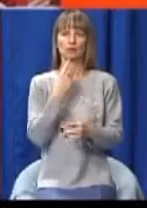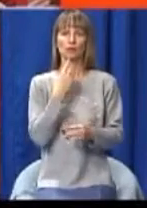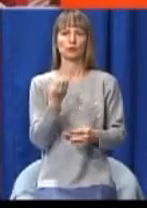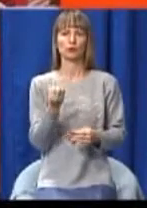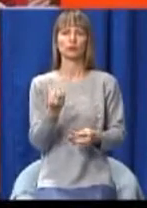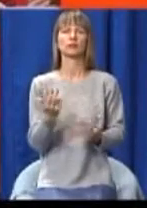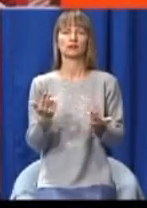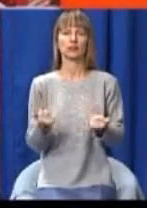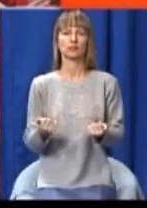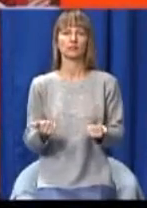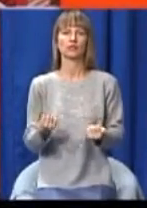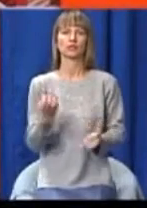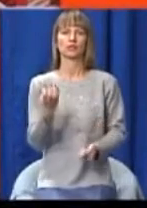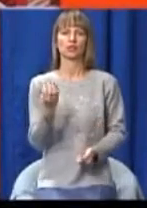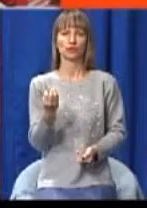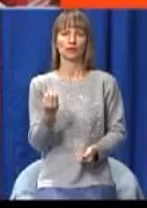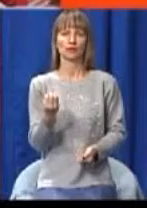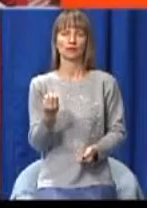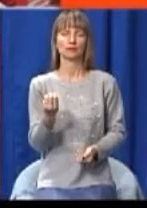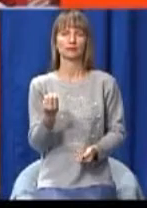раз. Так. І ще раз.